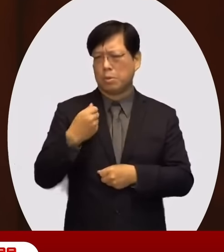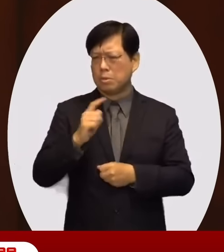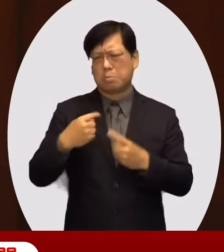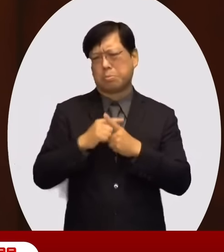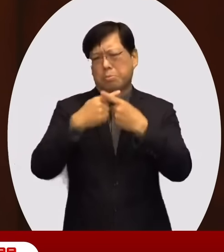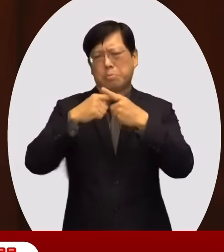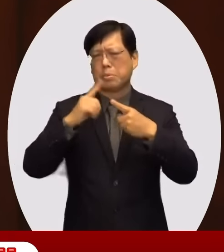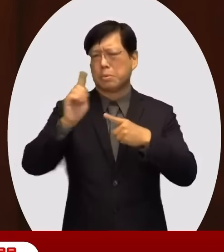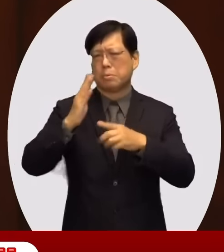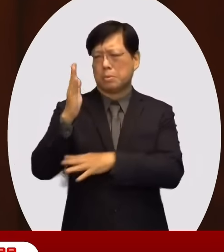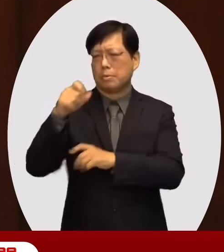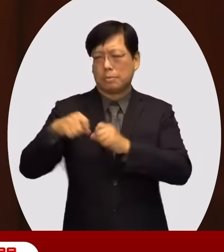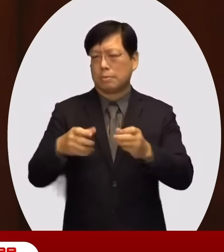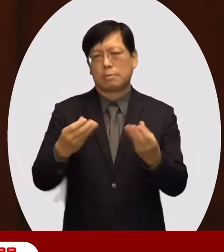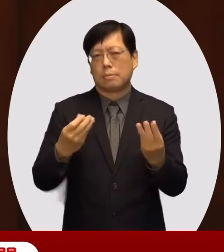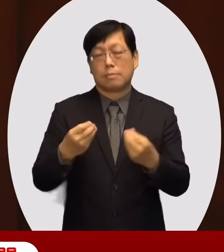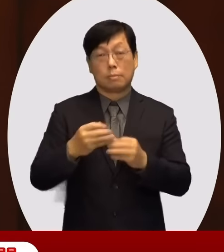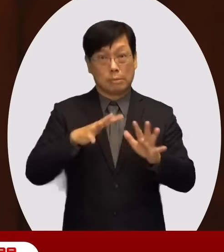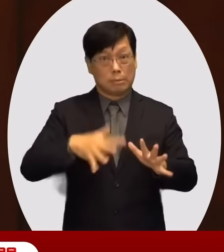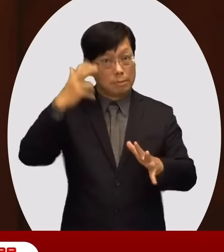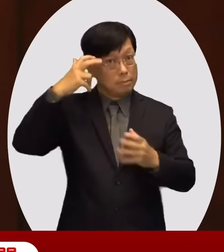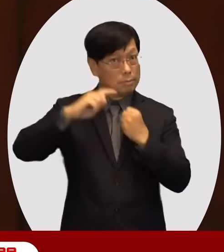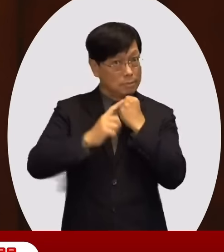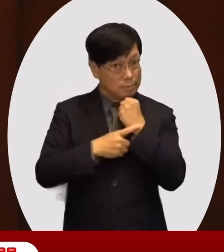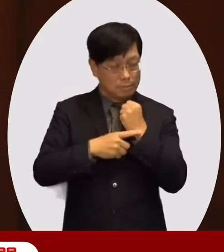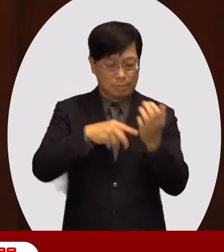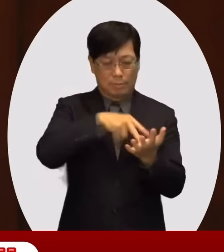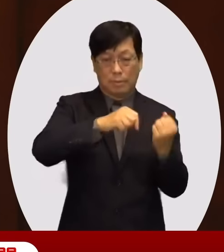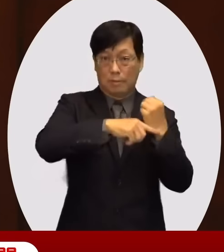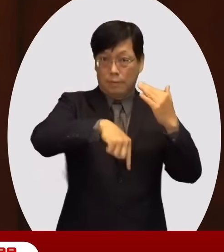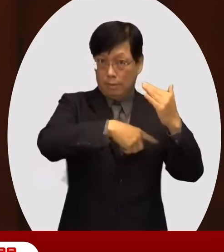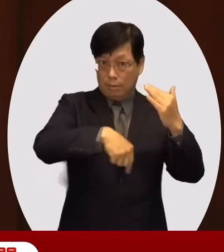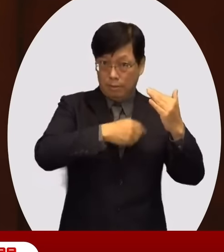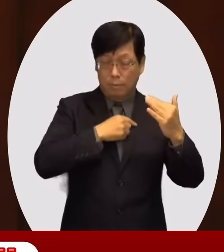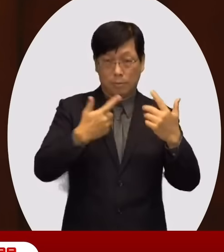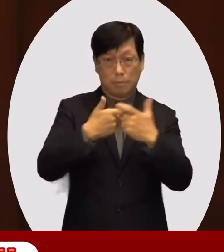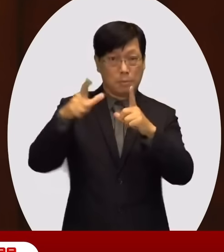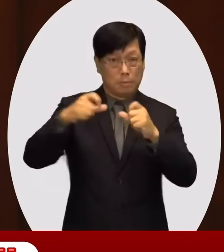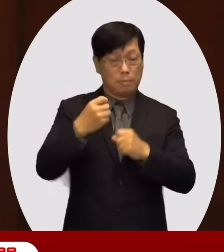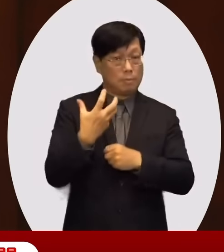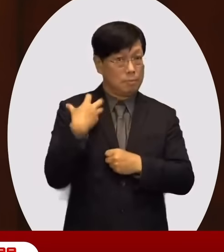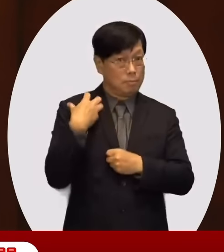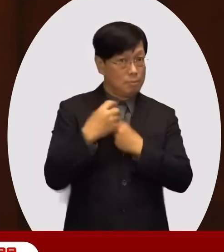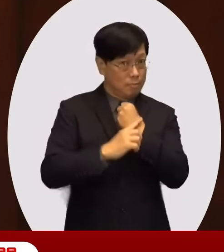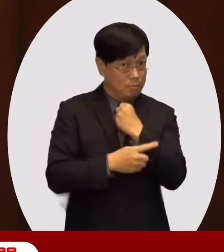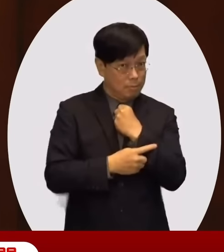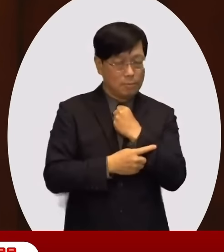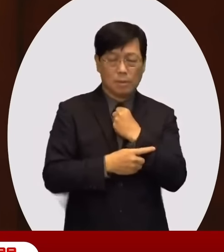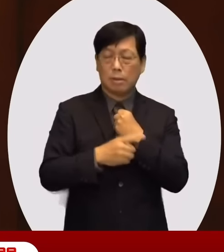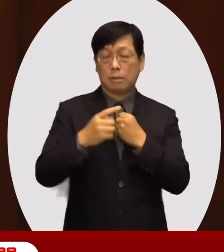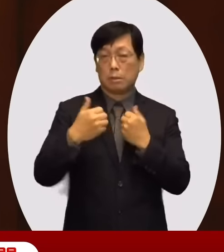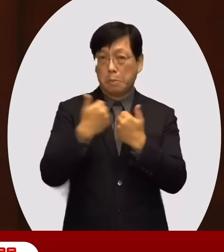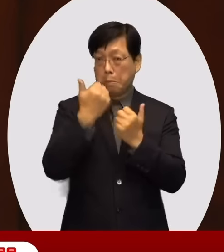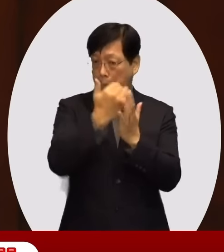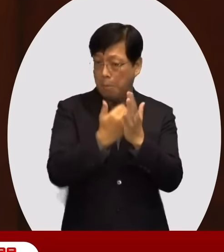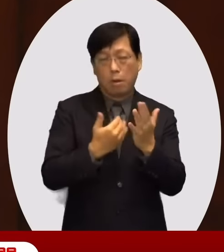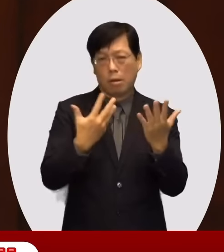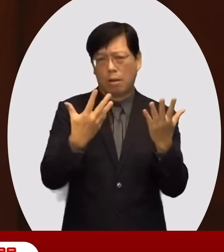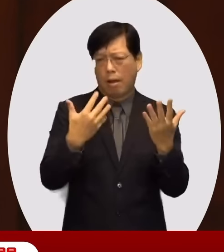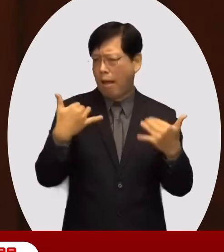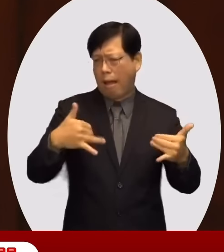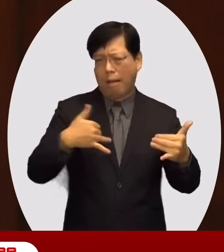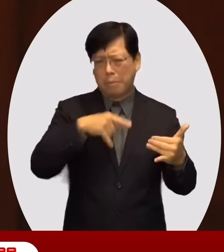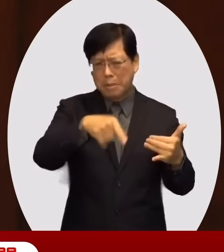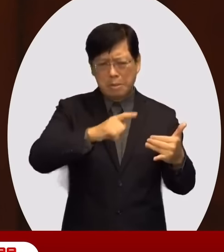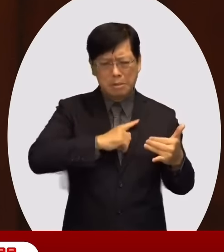辩护的。而目前的宪法跟立法院的质询行使法还有议事规则也都没有行政官员去质询立